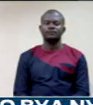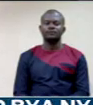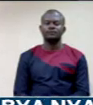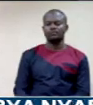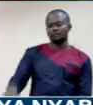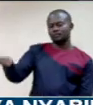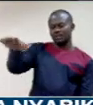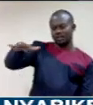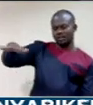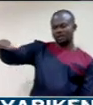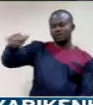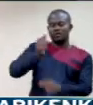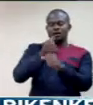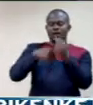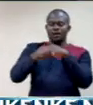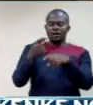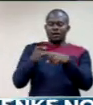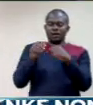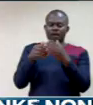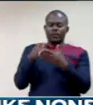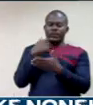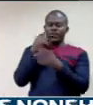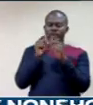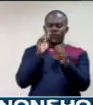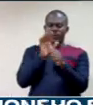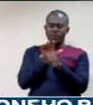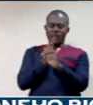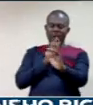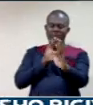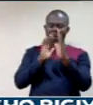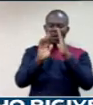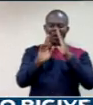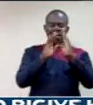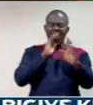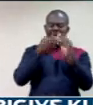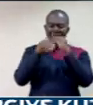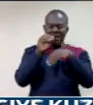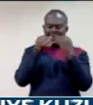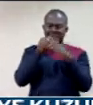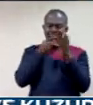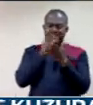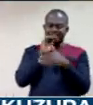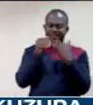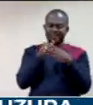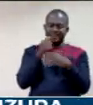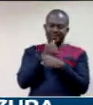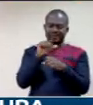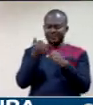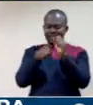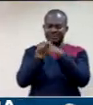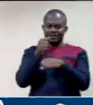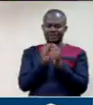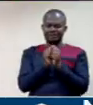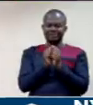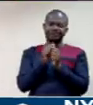Ahakorerwa imirimo inyuranye mu mujyi wa Kigali uhasanga urujya n'uruza rw'abantu baba abacuruza cyangwa abagura cyangwa bakora indi mirimo.